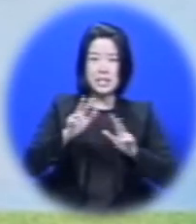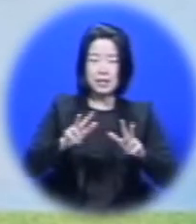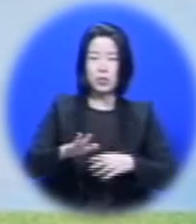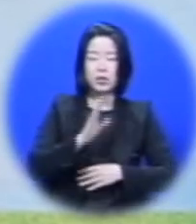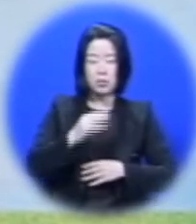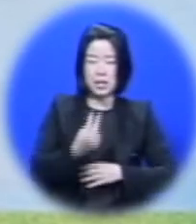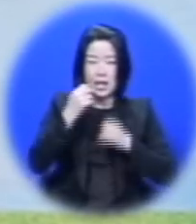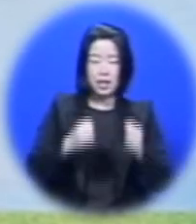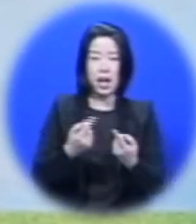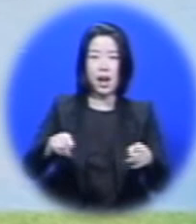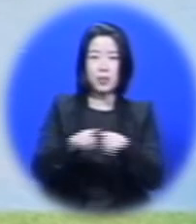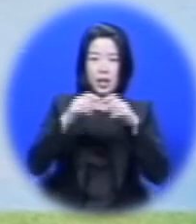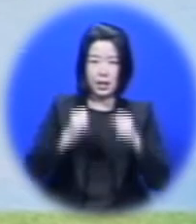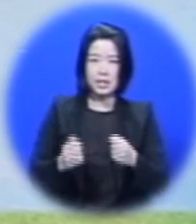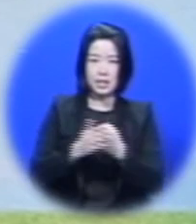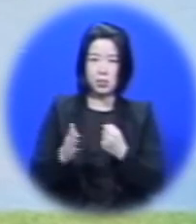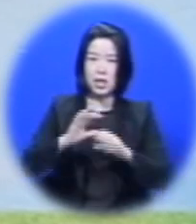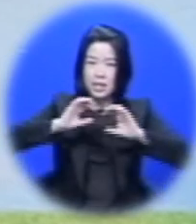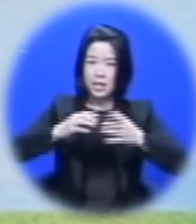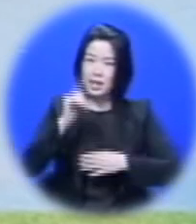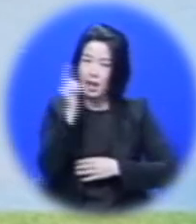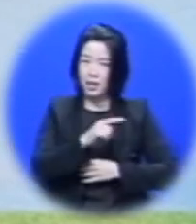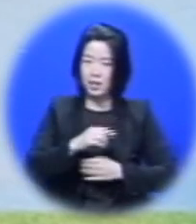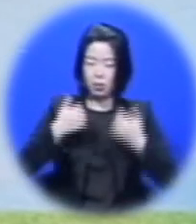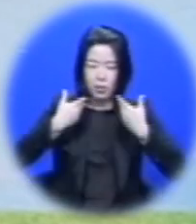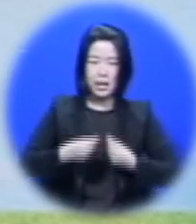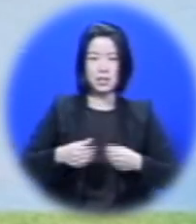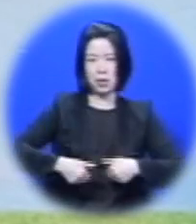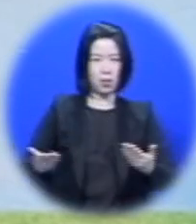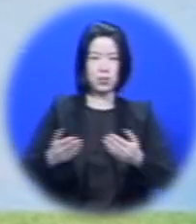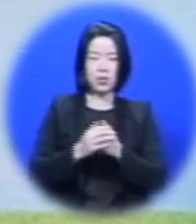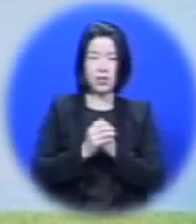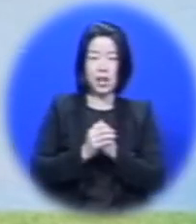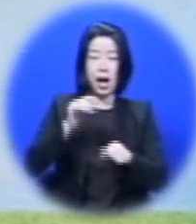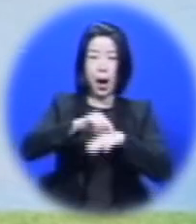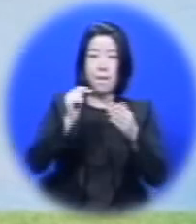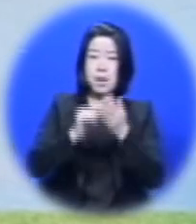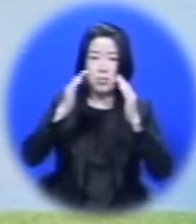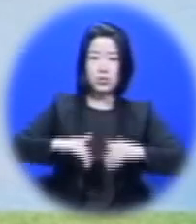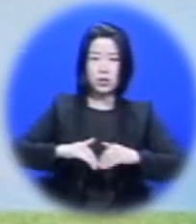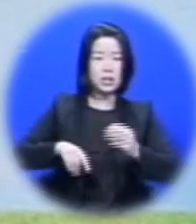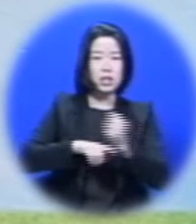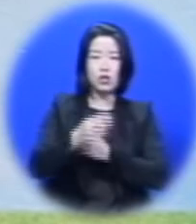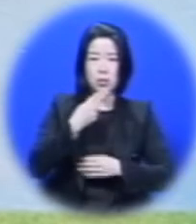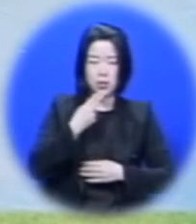살아계셔서 함께 계시니 세상이 악하다고 낙심할 이유가 없지요. 마음 무너질 까닭이